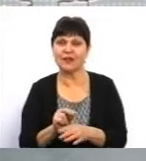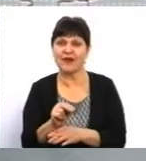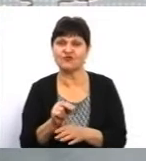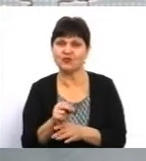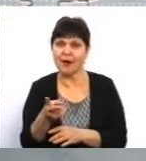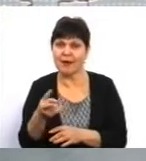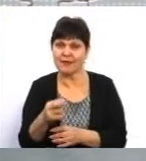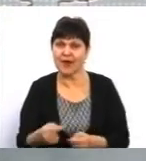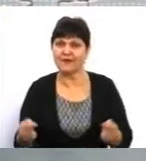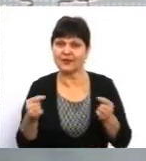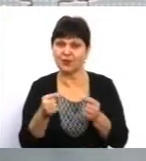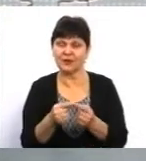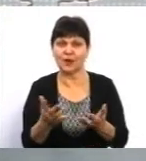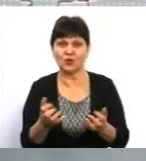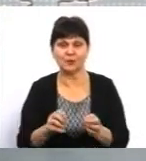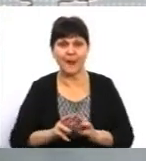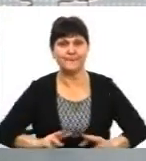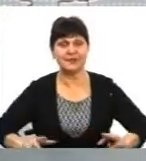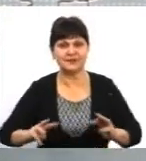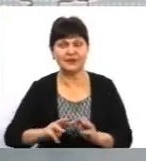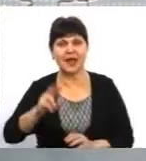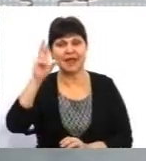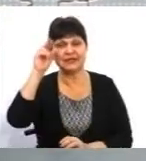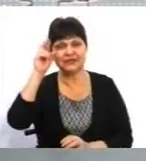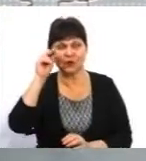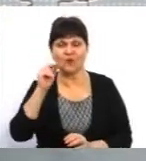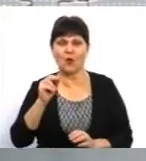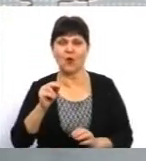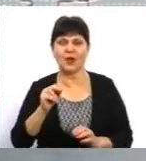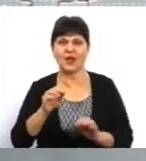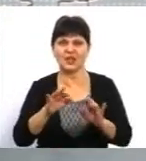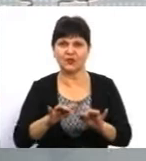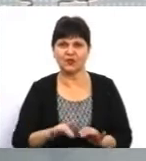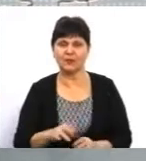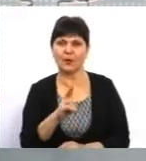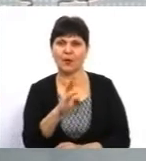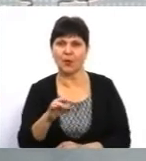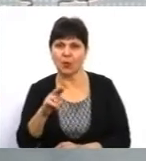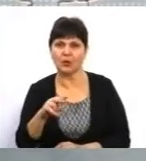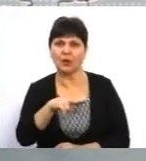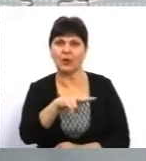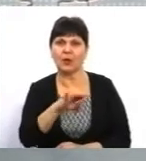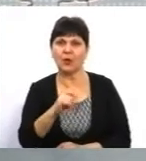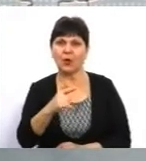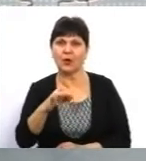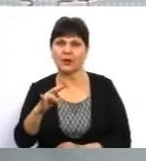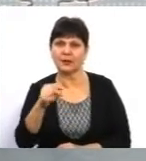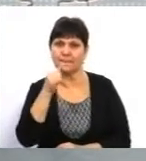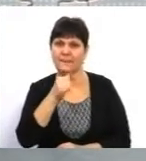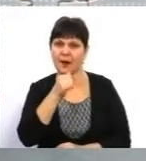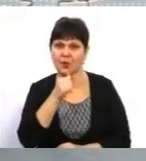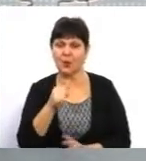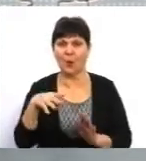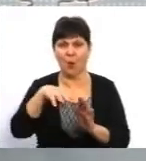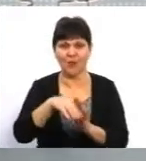які отримали в Міністерстві цифрової трансформації відповідні коди, логіни і паролі для того, щоб можна було увійти в цю програму.